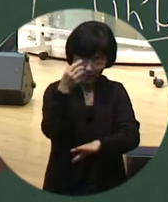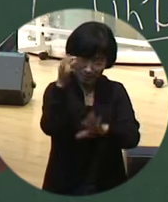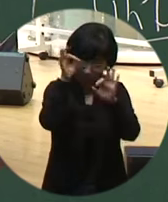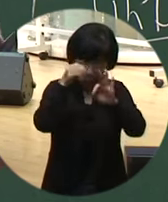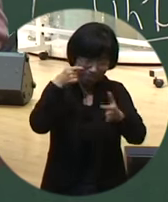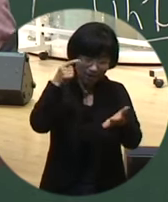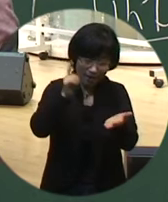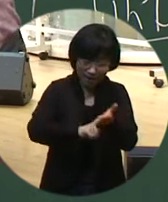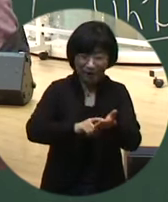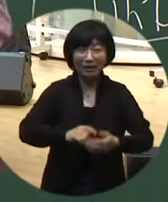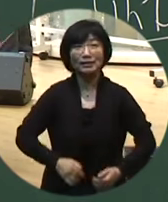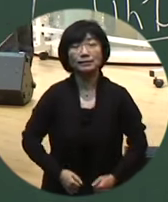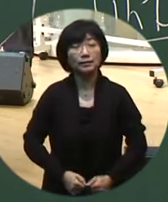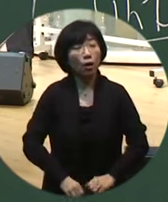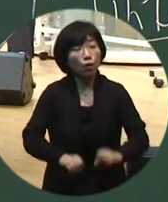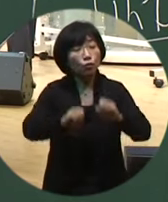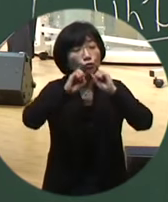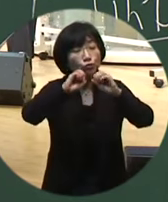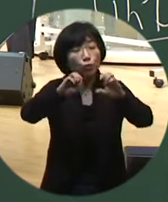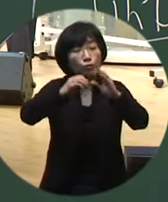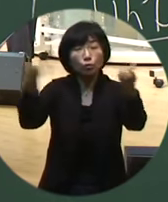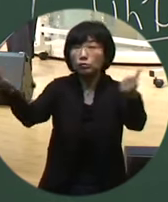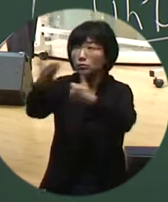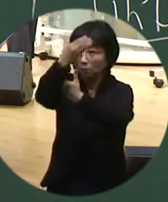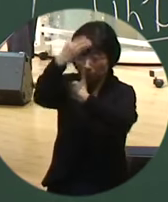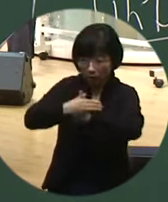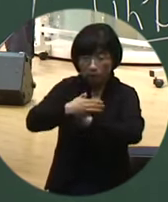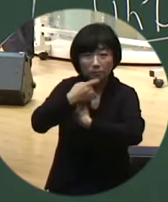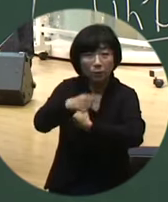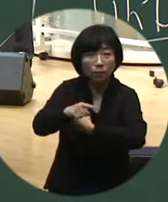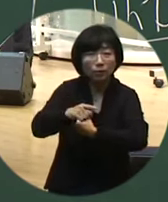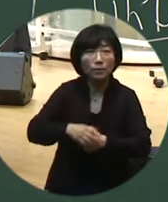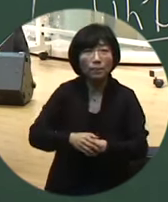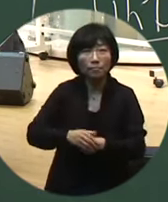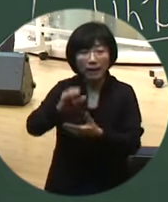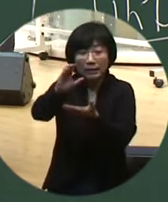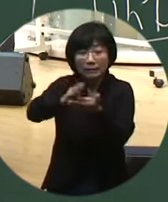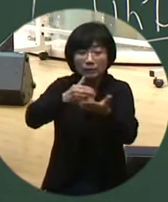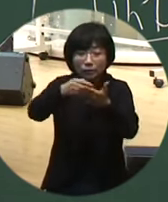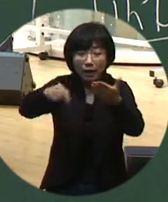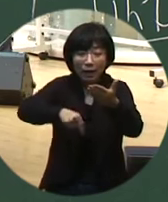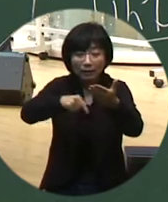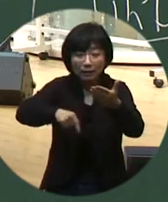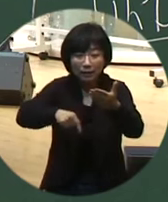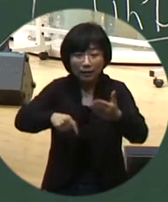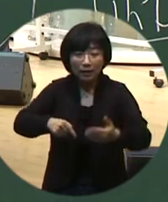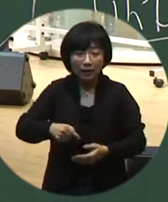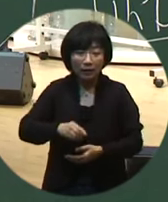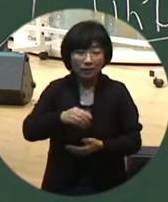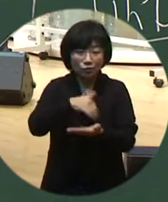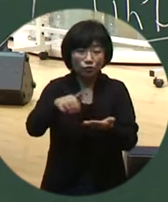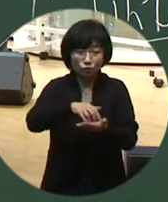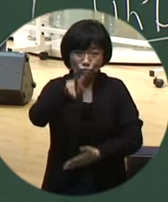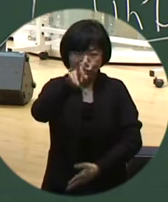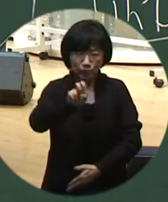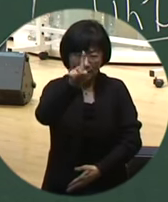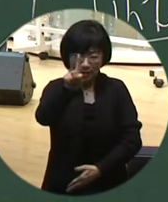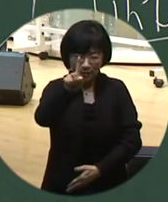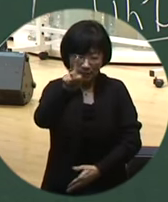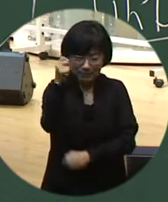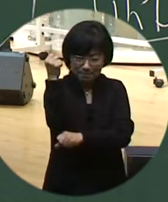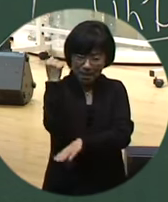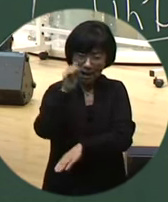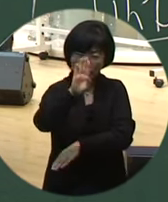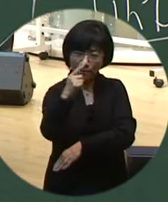사명이 뭐냐? What is our absolute mission? 그리스도 안에 있는 21가지 본질을 찾아서 제대로 누려라. We must